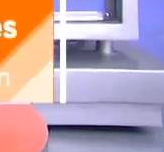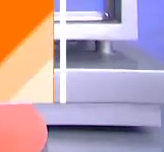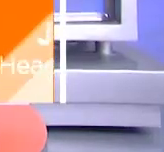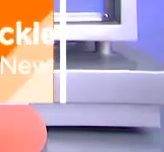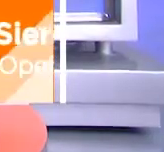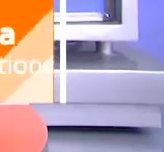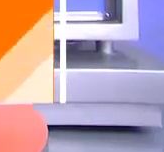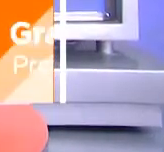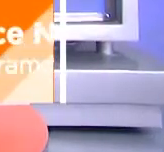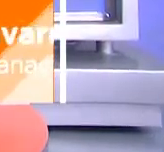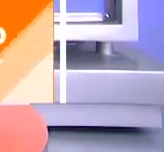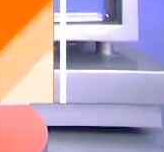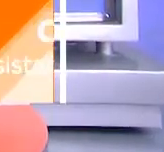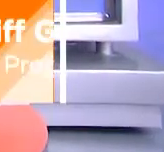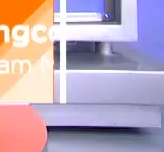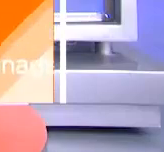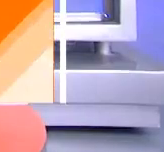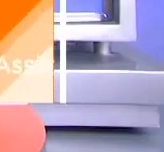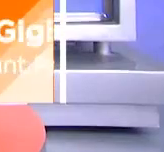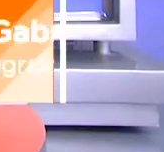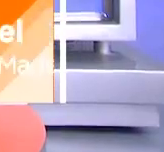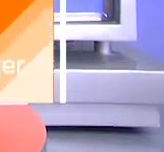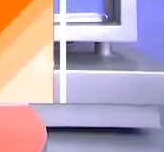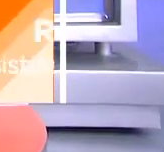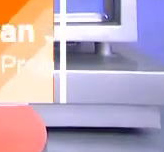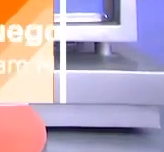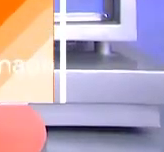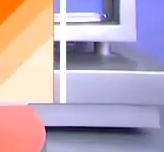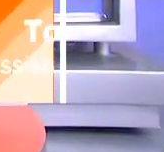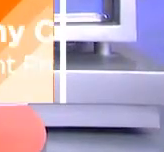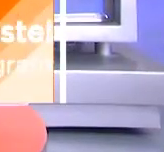pagbabalita kasama si Nakalat Karen at Tito Mikey Reyes. At sa ngalan ni Cheryl